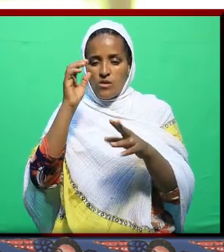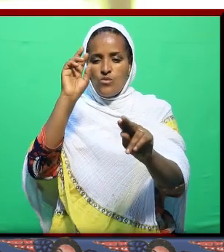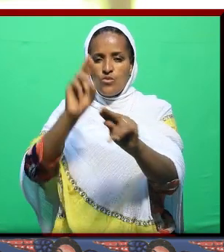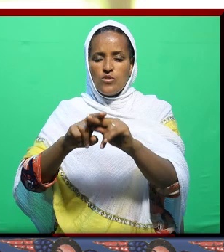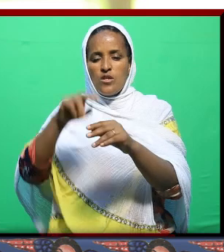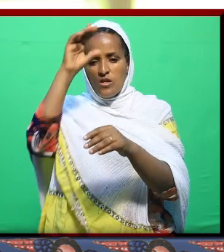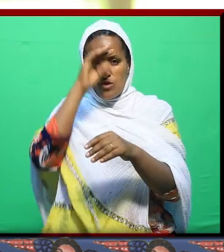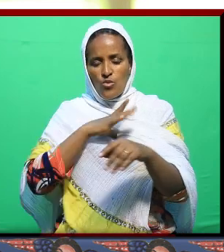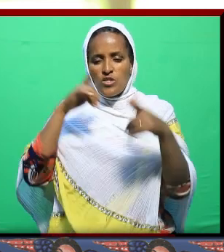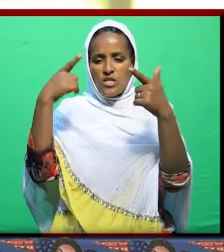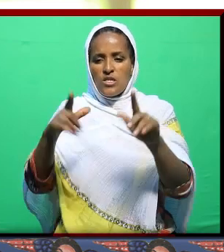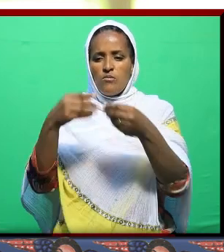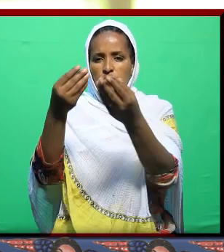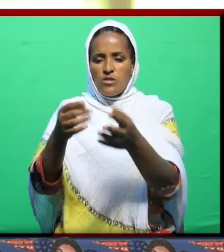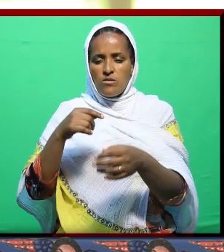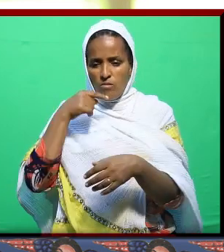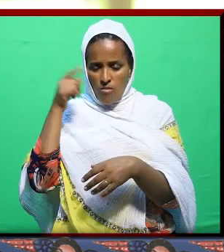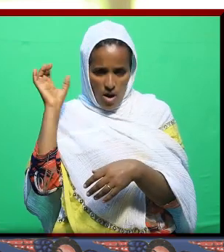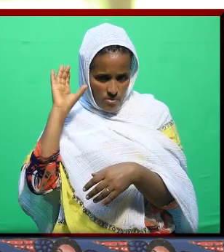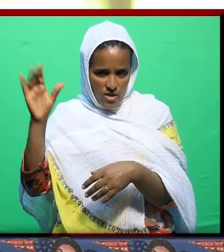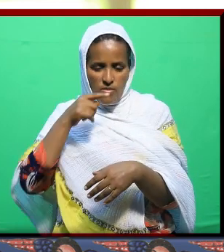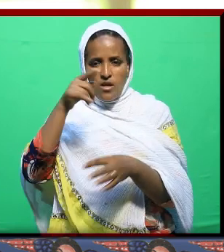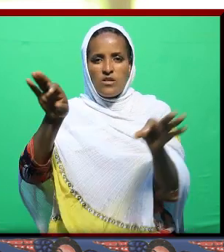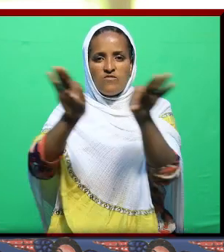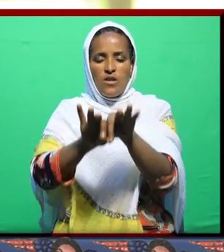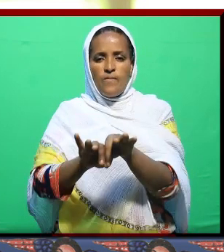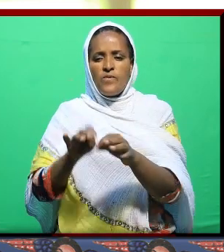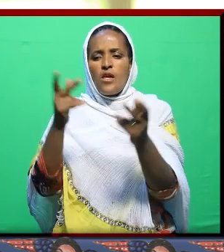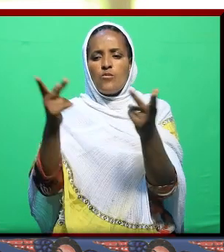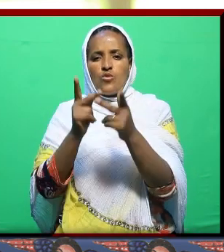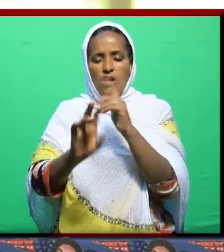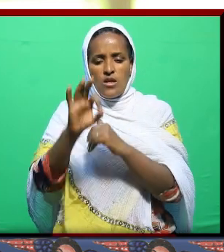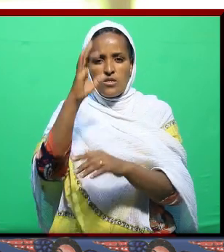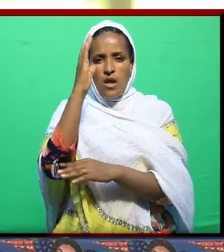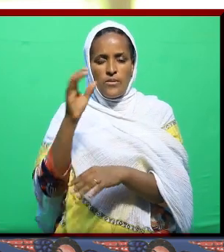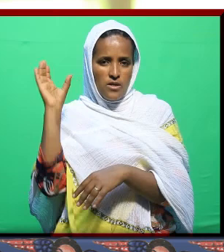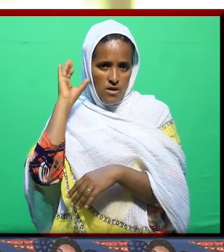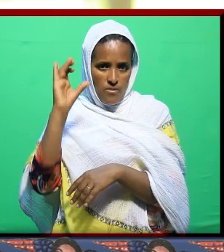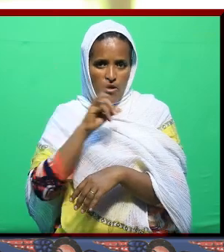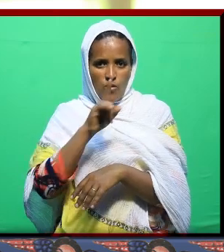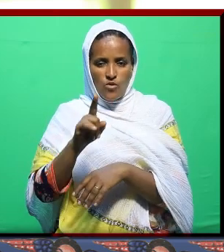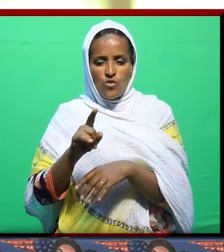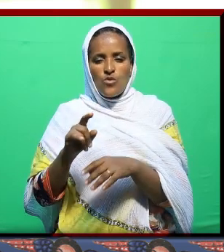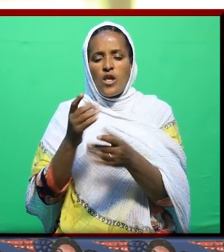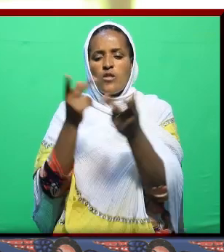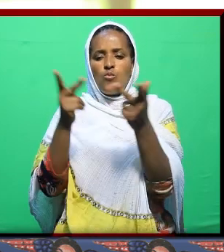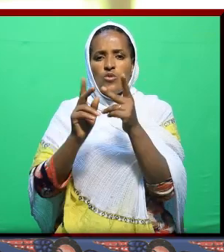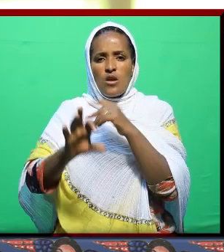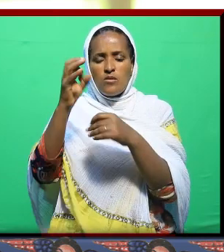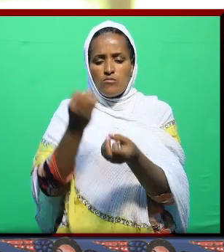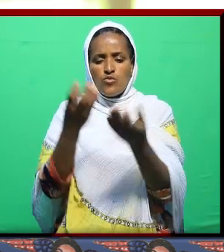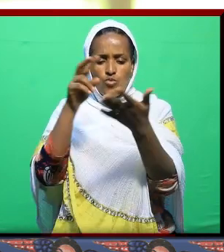በጽማዌ ቁጭ ብለን ለሰዎች ድል በመስጣት ማድመጥና መናገር ያስፈልጋል። ጽማዌ ከየት ይገኛል? እግዚአብሔርን ከማድመጥ ነው። ጽማዌ